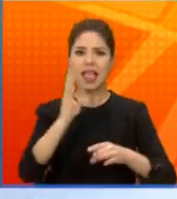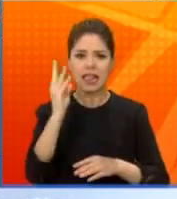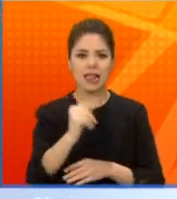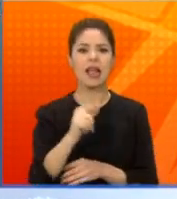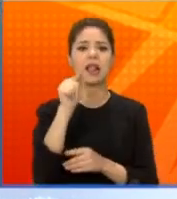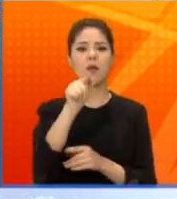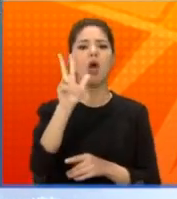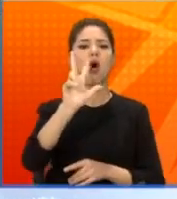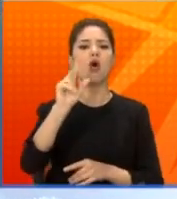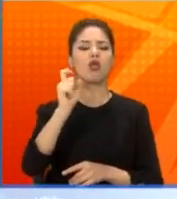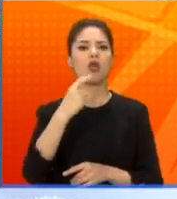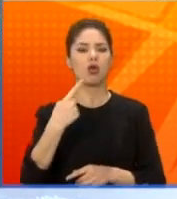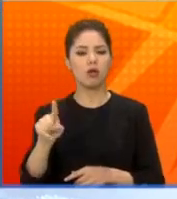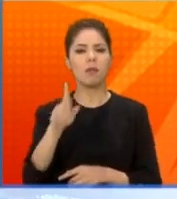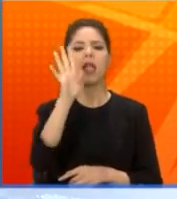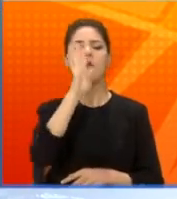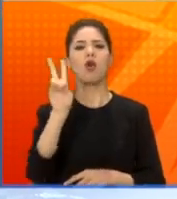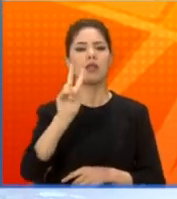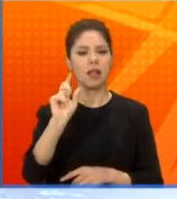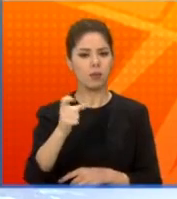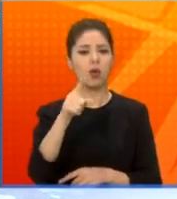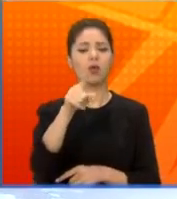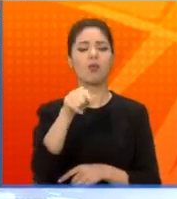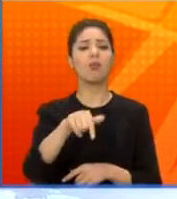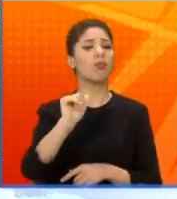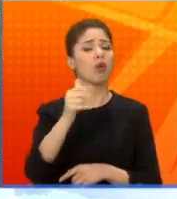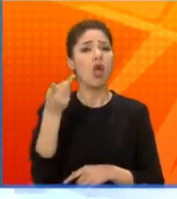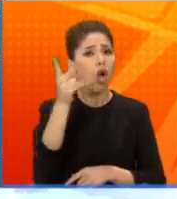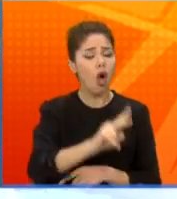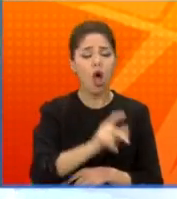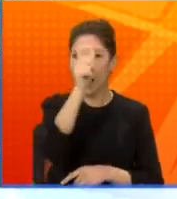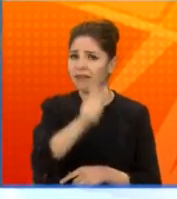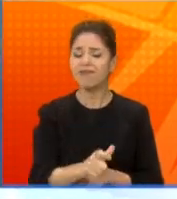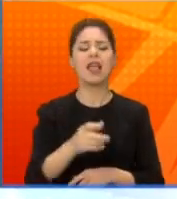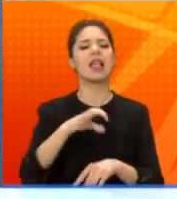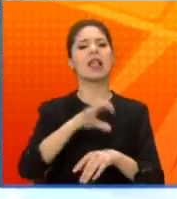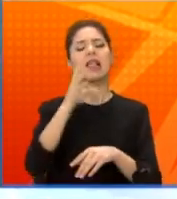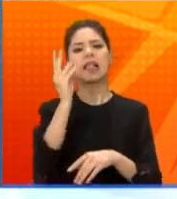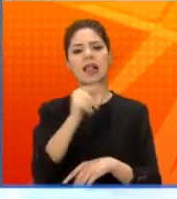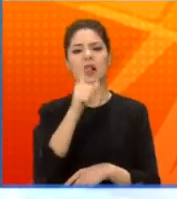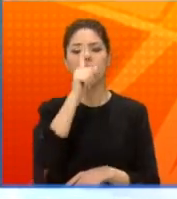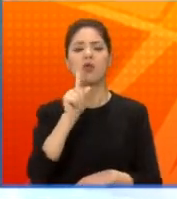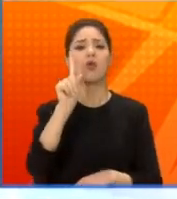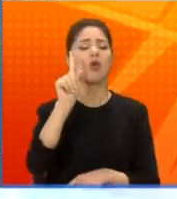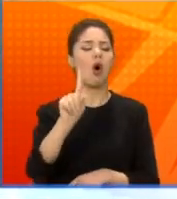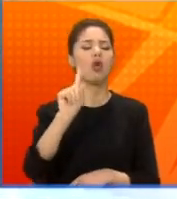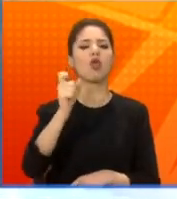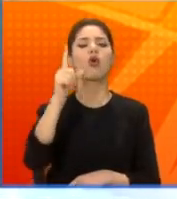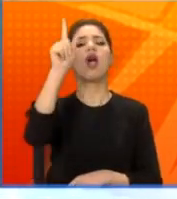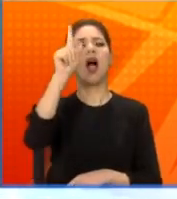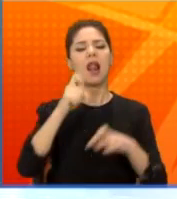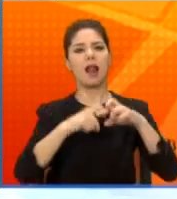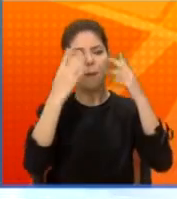39.429, vaka sayısı 4.611, bugün hayatını kaybedenlerin sayısı 119. Allah'tan rahmet diliyoruz,